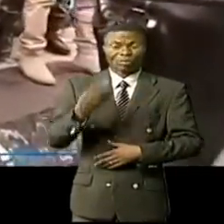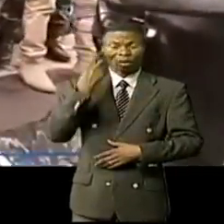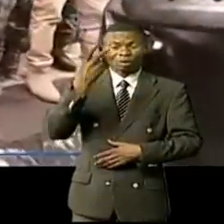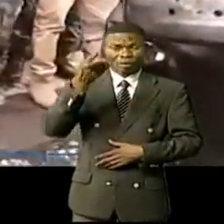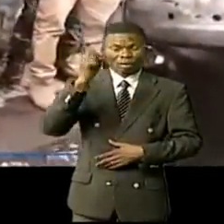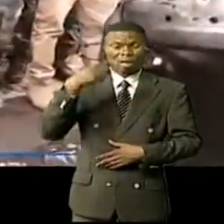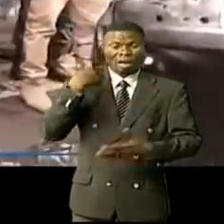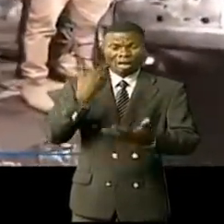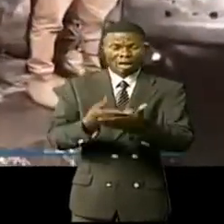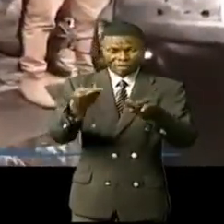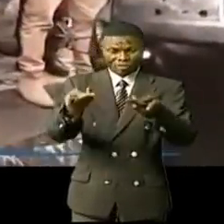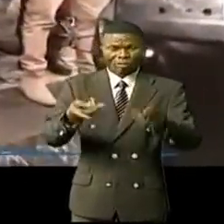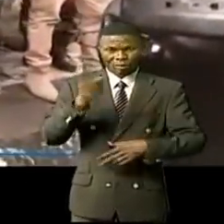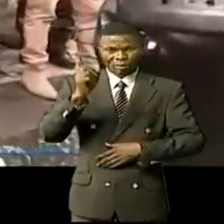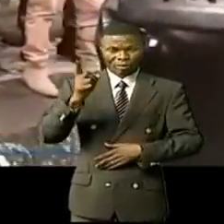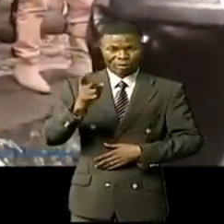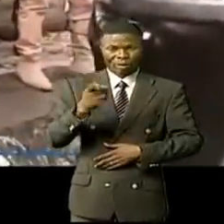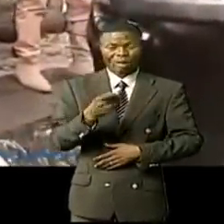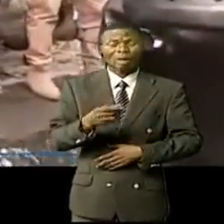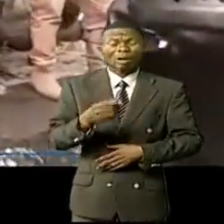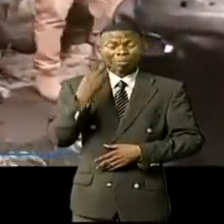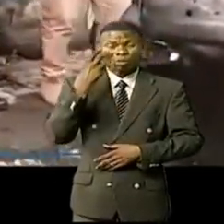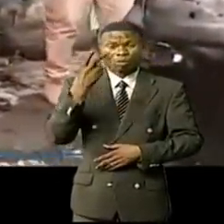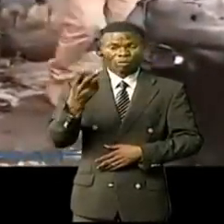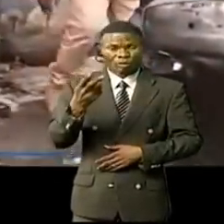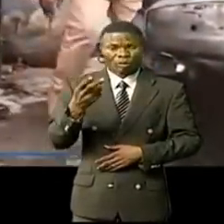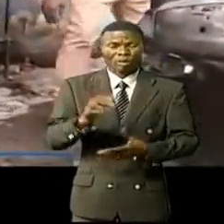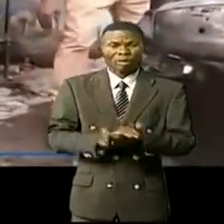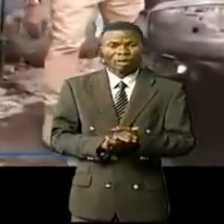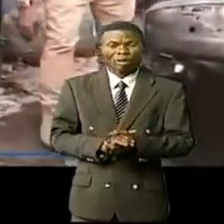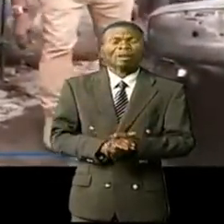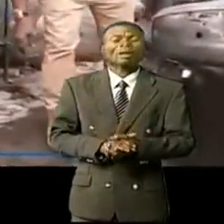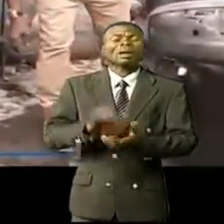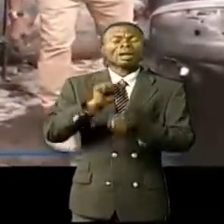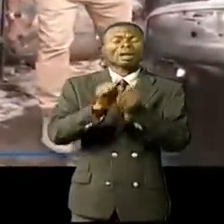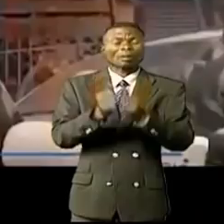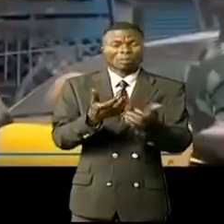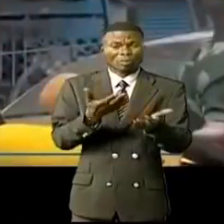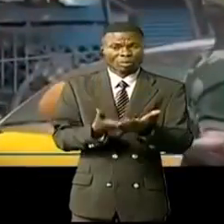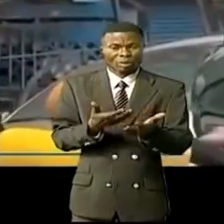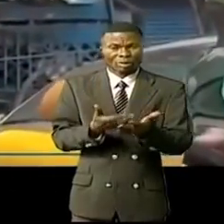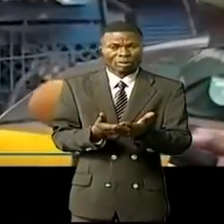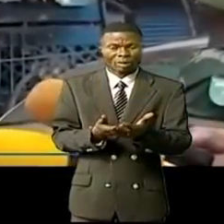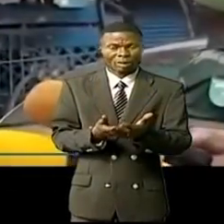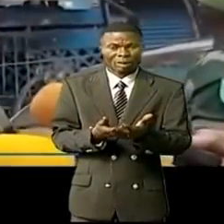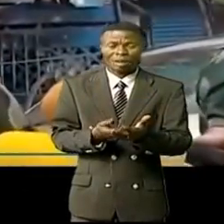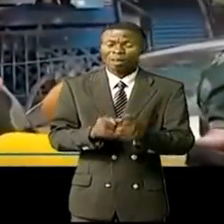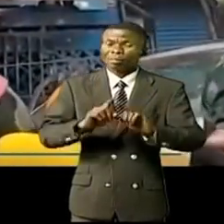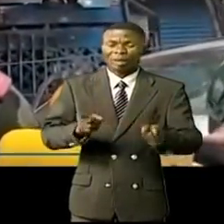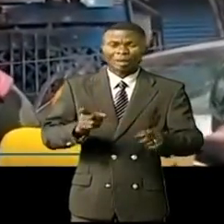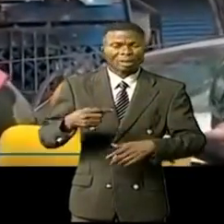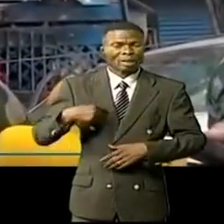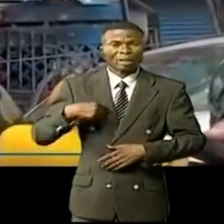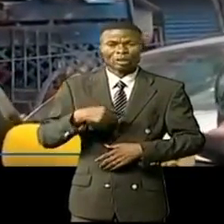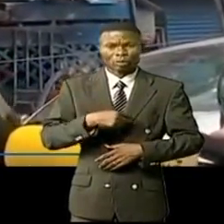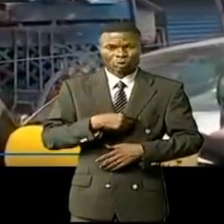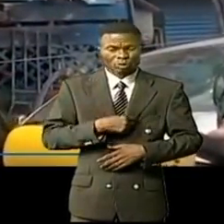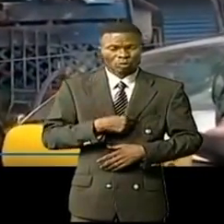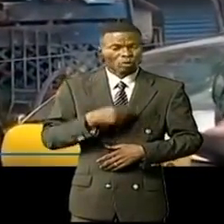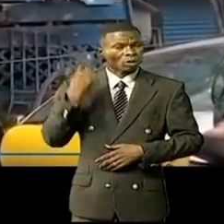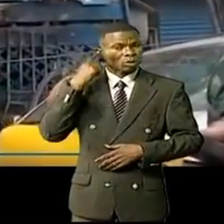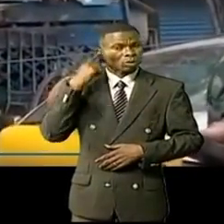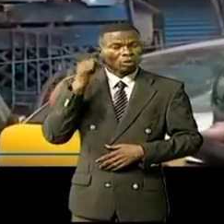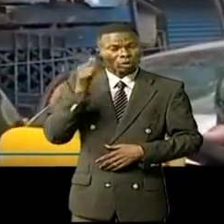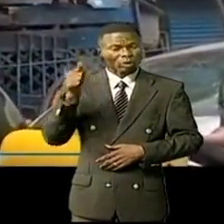les lieux, mais je crois qu'avec des déflagrations pareilles, ce n'est pas ce que j'ai appris